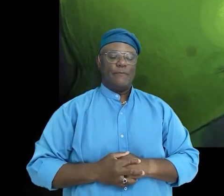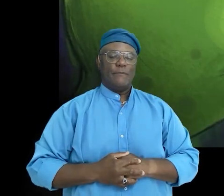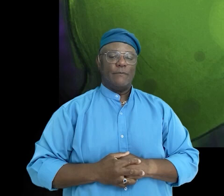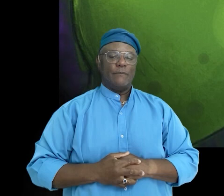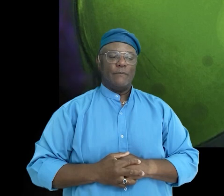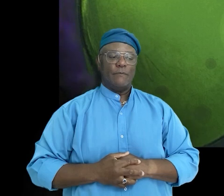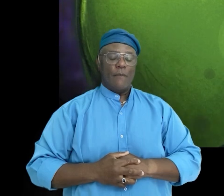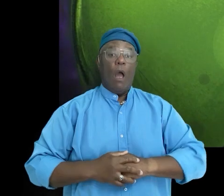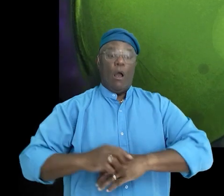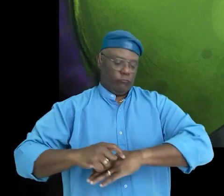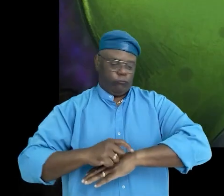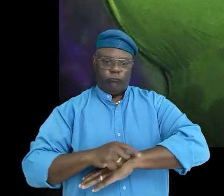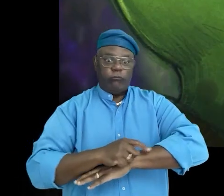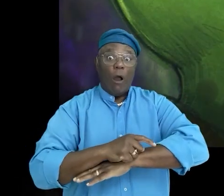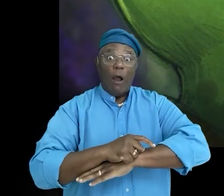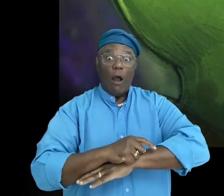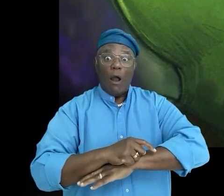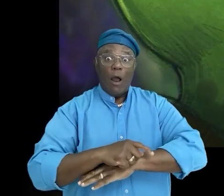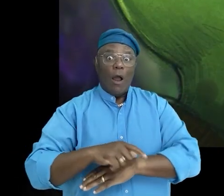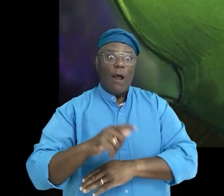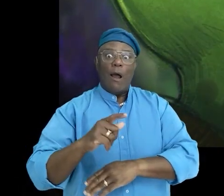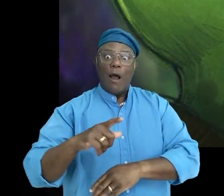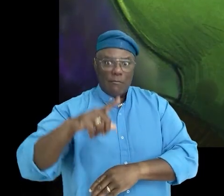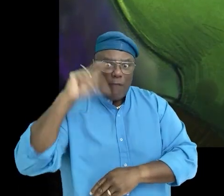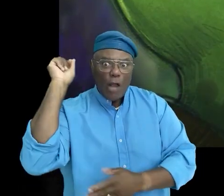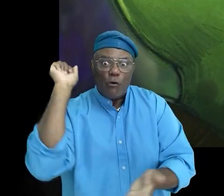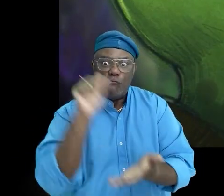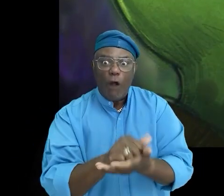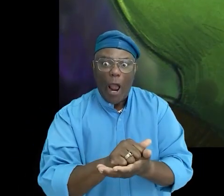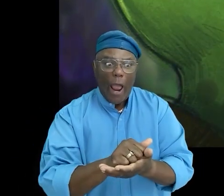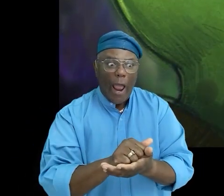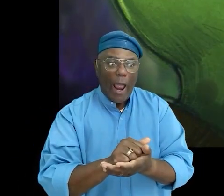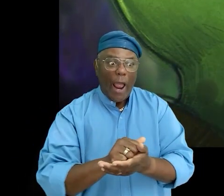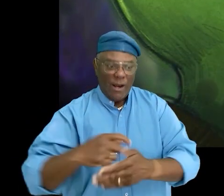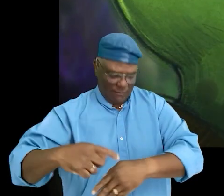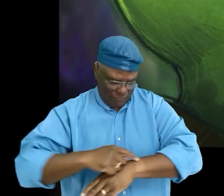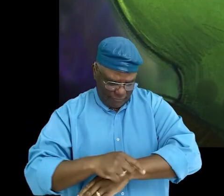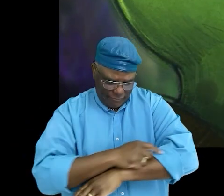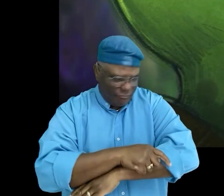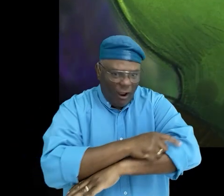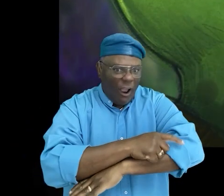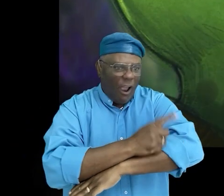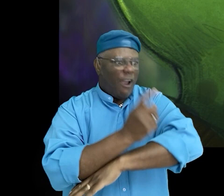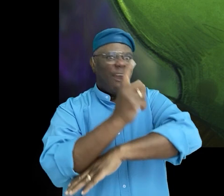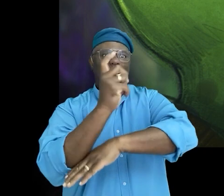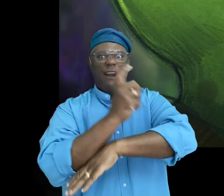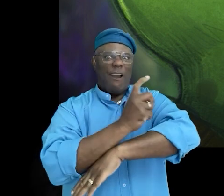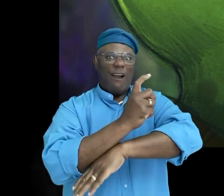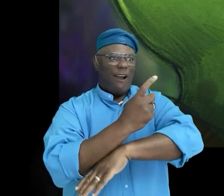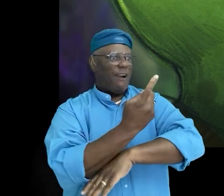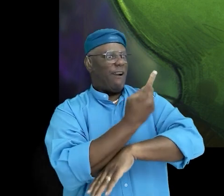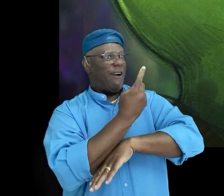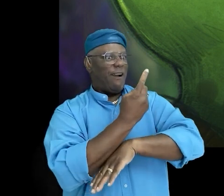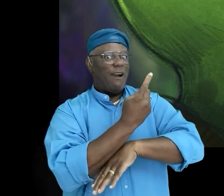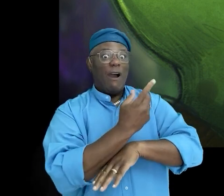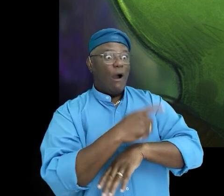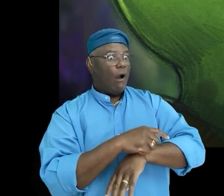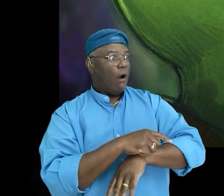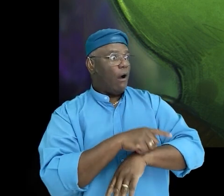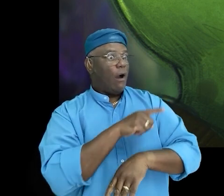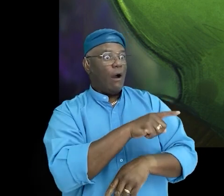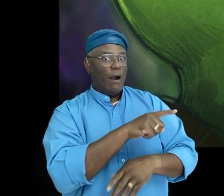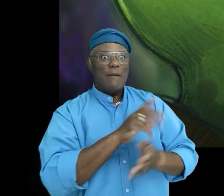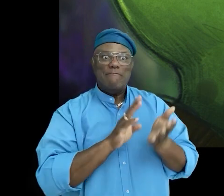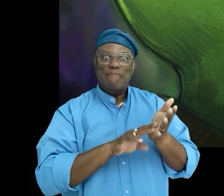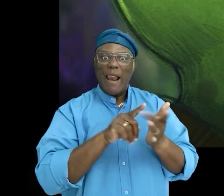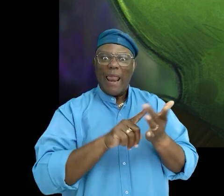Mae'n mochyn daear yn iawn, meddai llais bach ar gangen. Mili miltroedd oedd hi a brasgamu